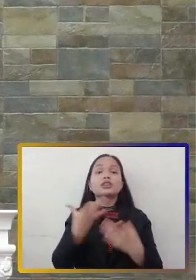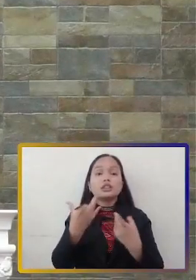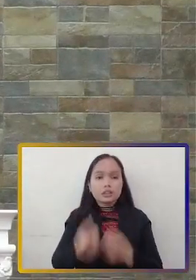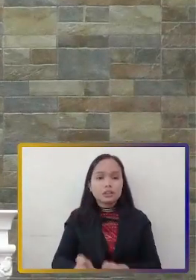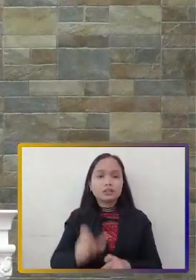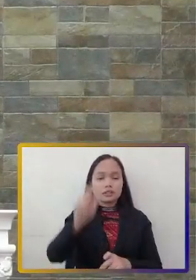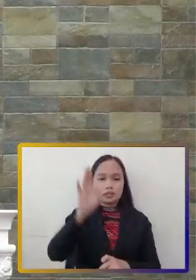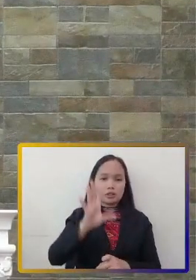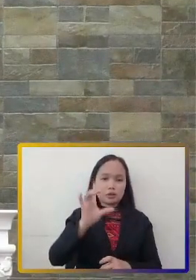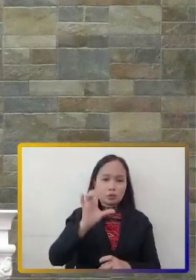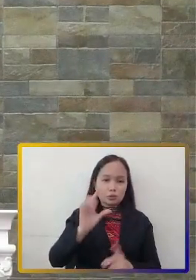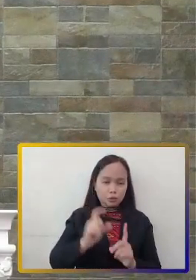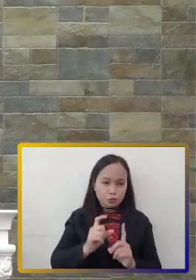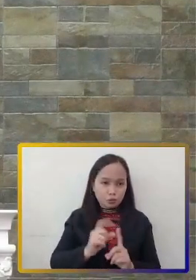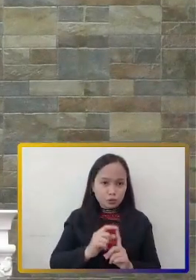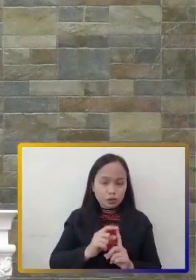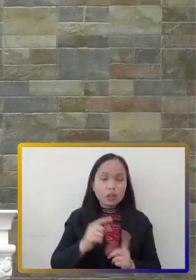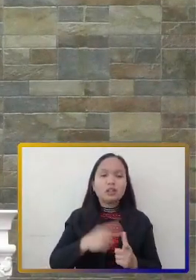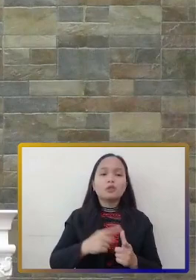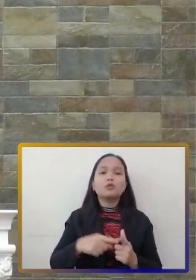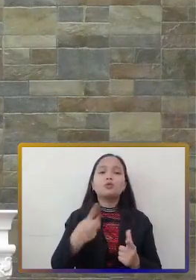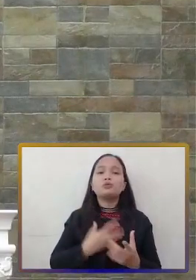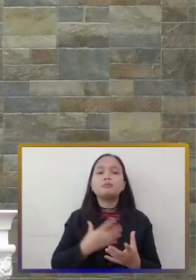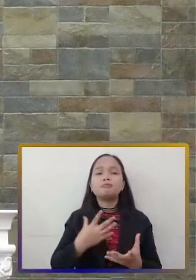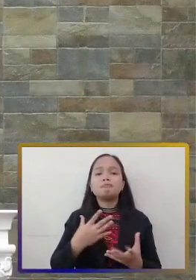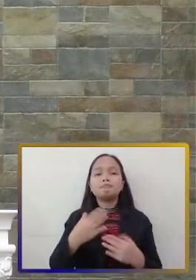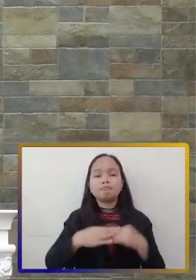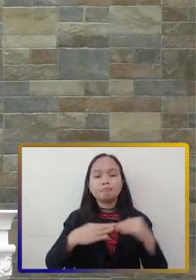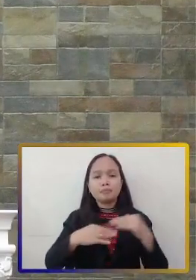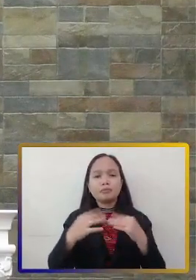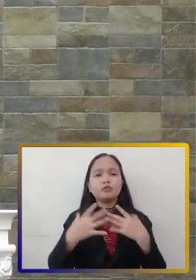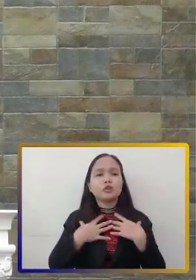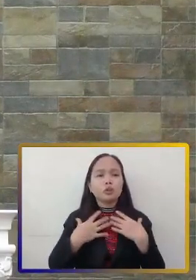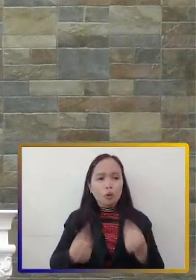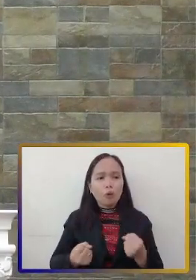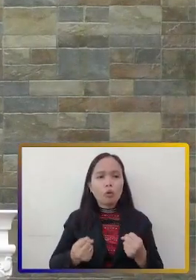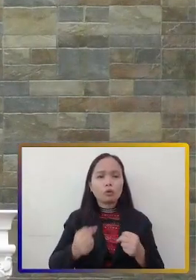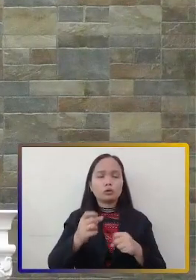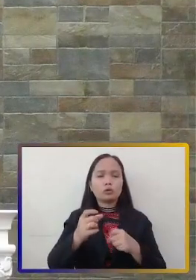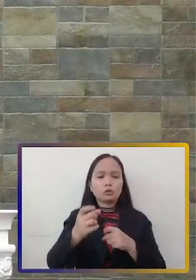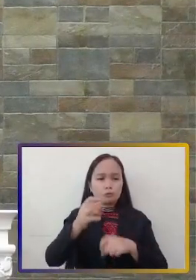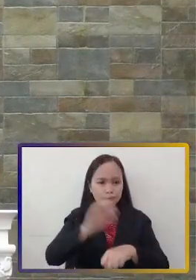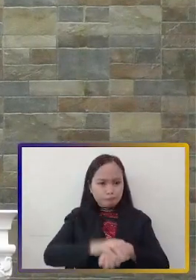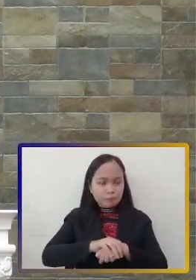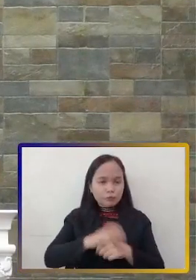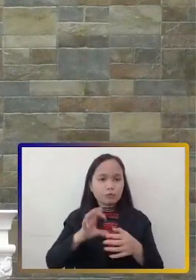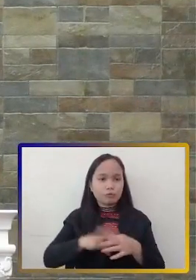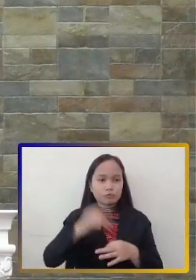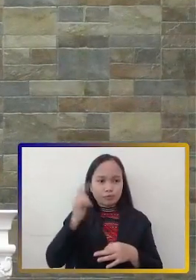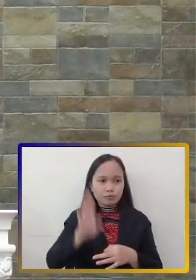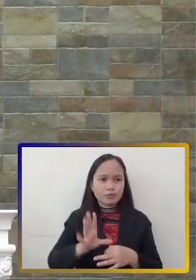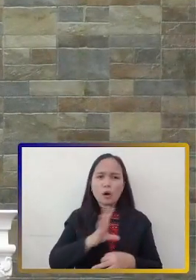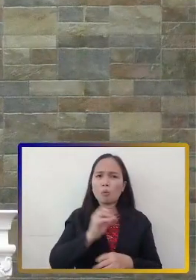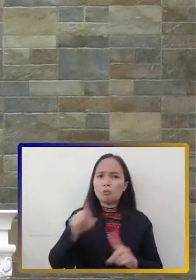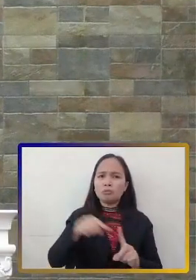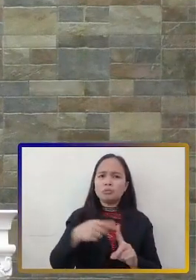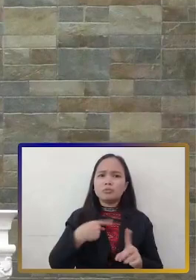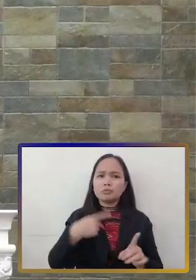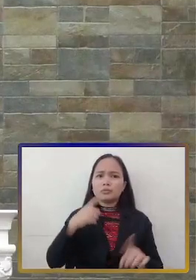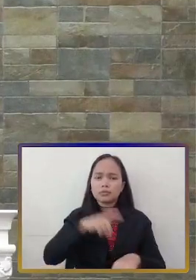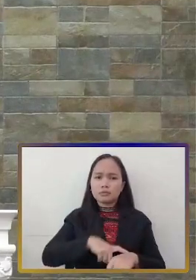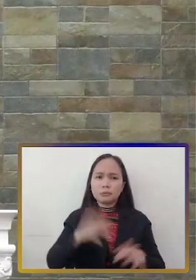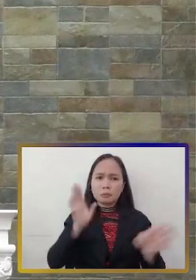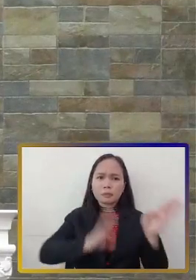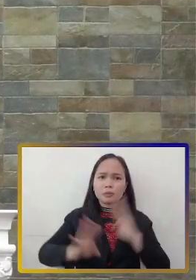are building a stronghold of God. And when times of trouble comes, kapatid, I promise